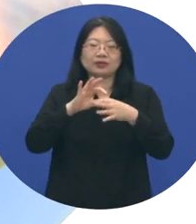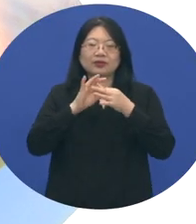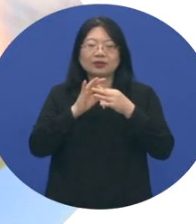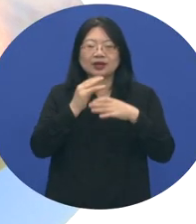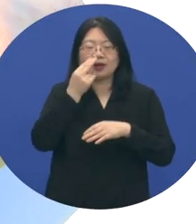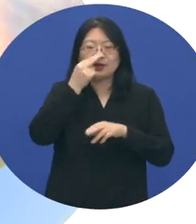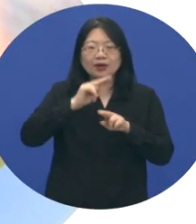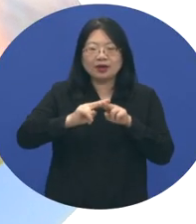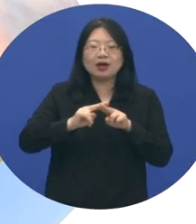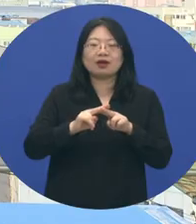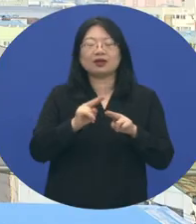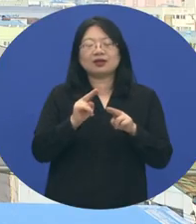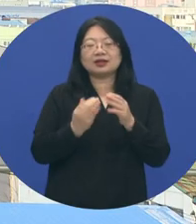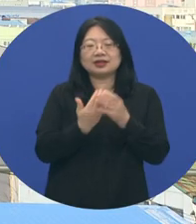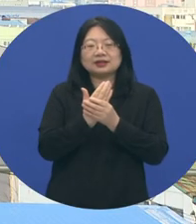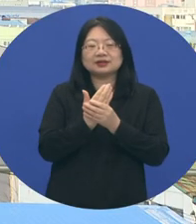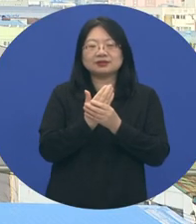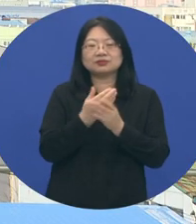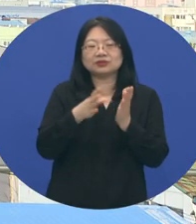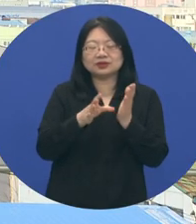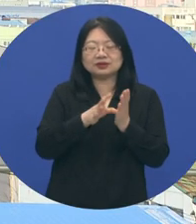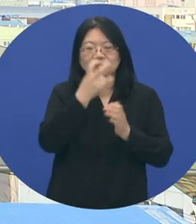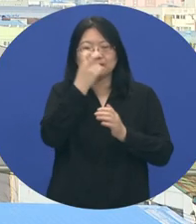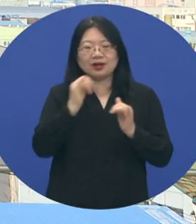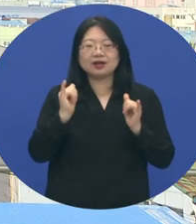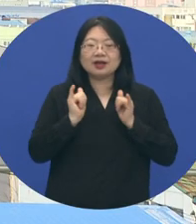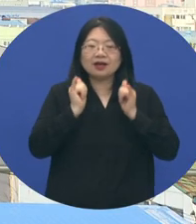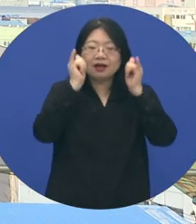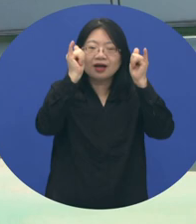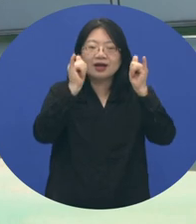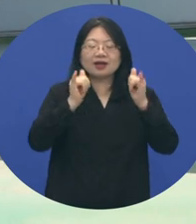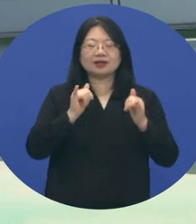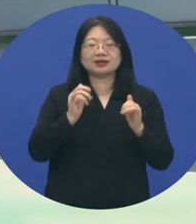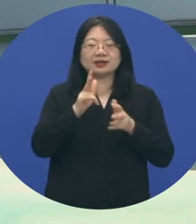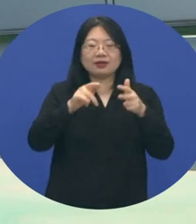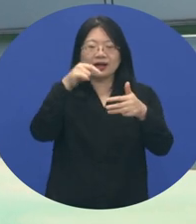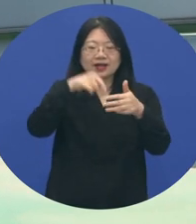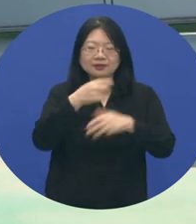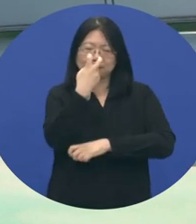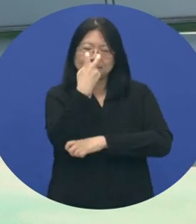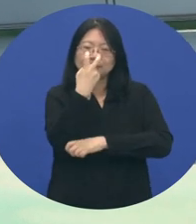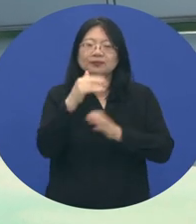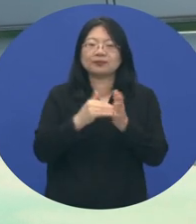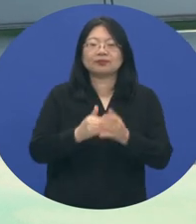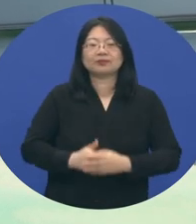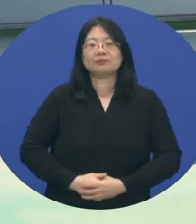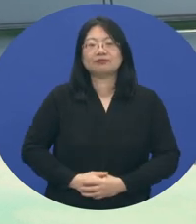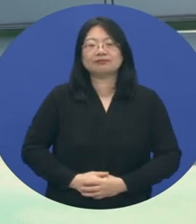휘발성 유기물질을 측정 분석했으며 드론으로 사업장 외부시설 훼손 여부를 확인했습니다.